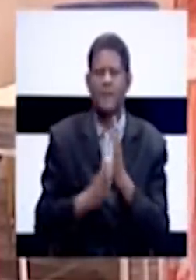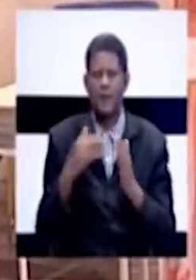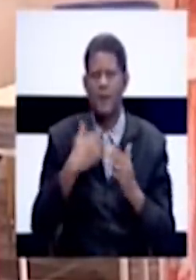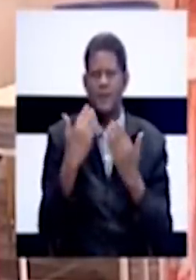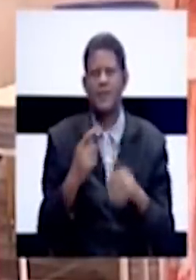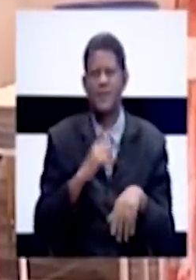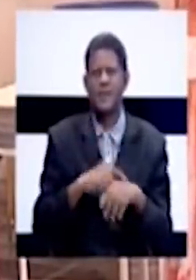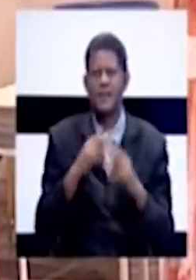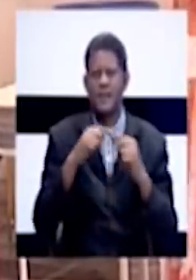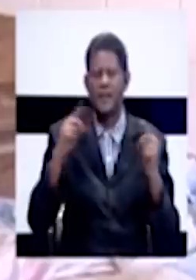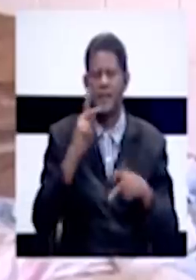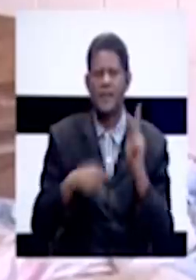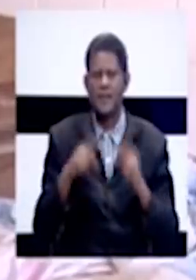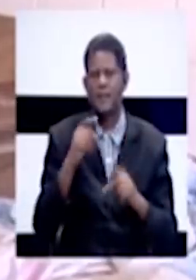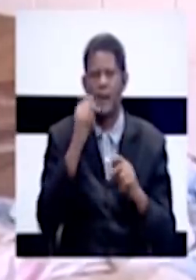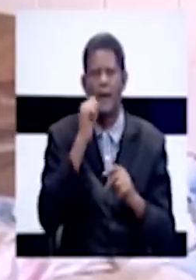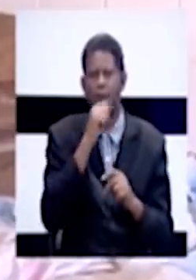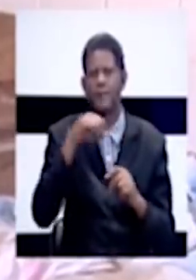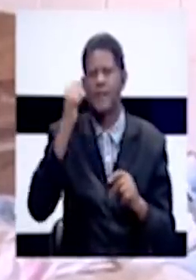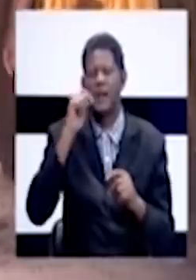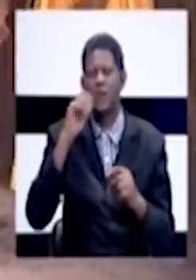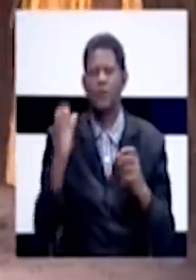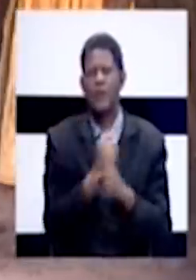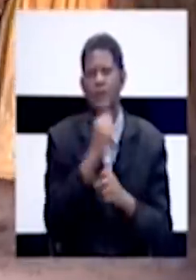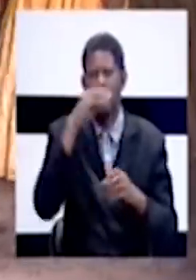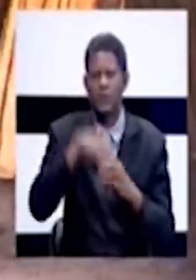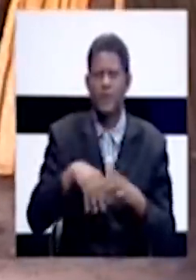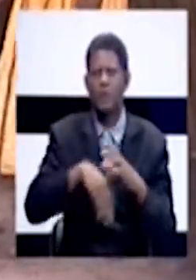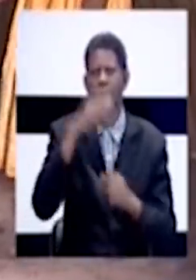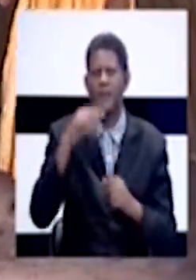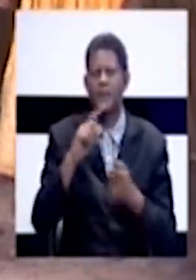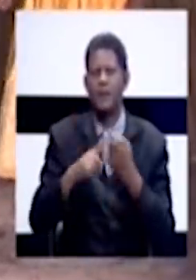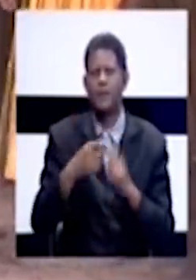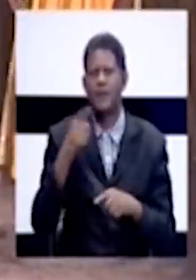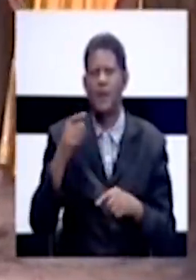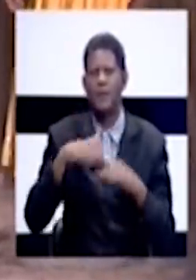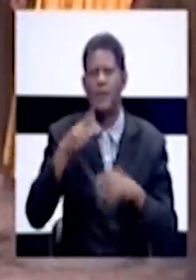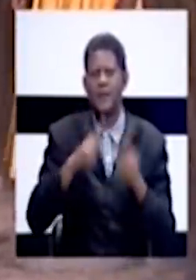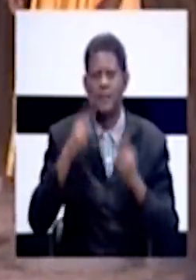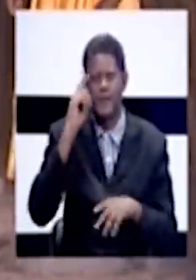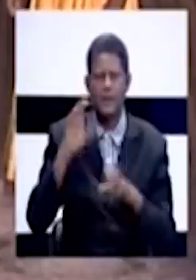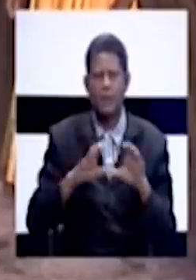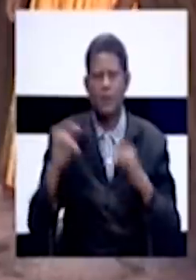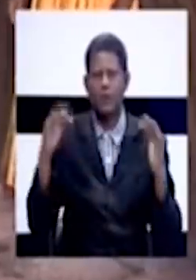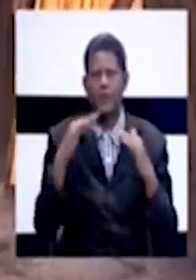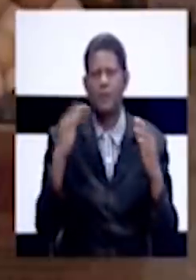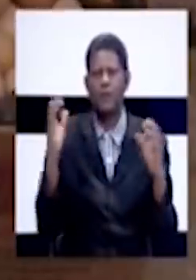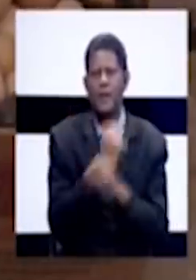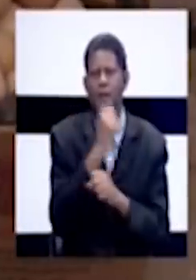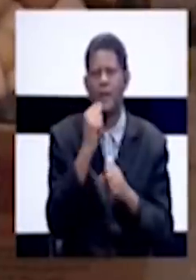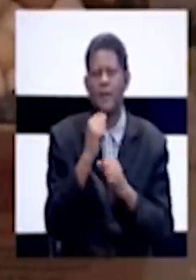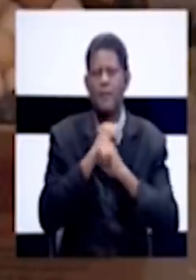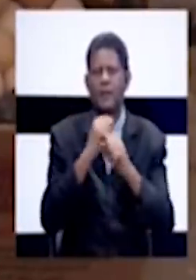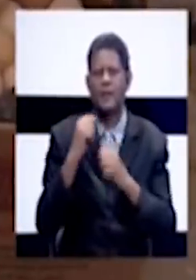ህዝቢ ጉጅለ ኣብዪ ኣሕመድ ምስ ካልኦት ወረርቲ ውሽጢ ዓዲ ንወፃእን ሓይልታት ተሻሪኹ ኣብ ልዕሊ ህዝቢ ዘካይዶ ዘሎ ኩናት ወራር ንምምካት ኣብ ጎኒ